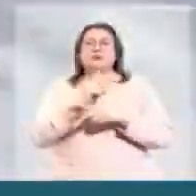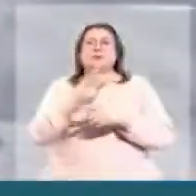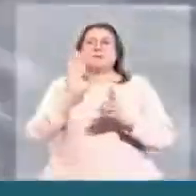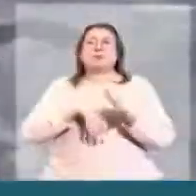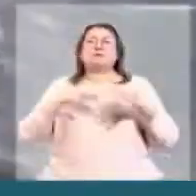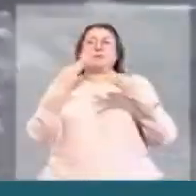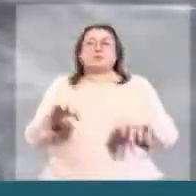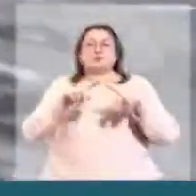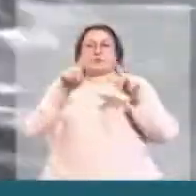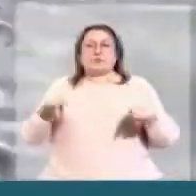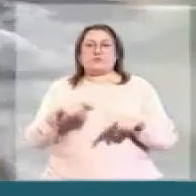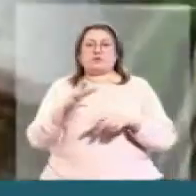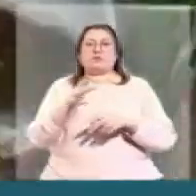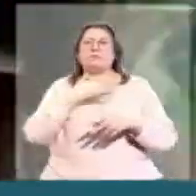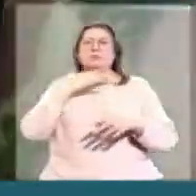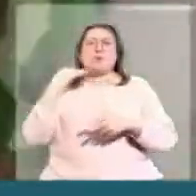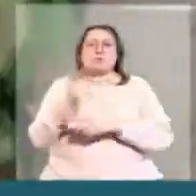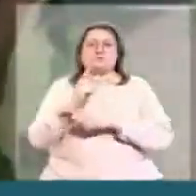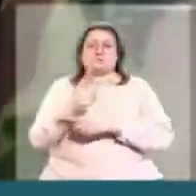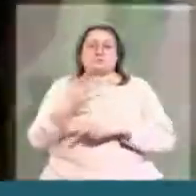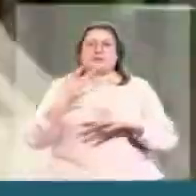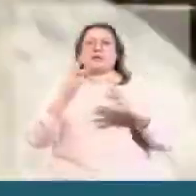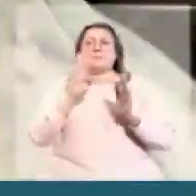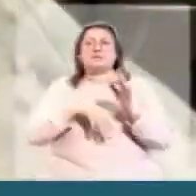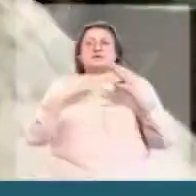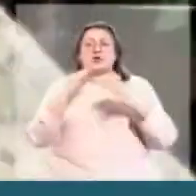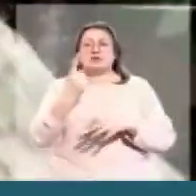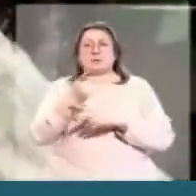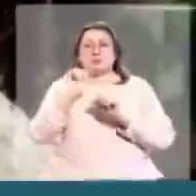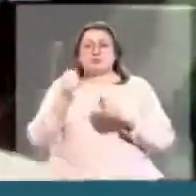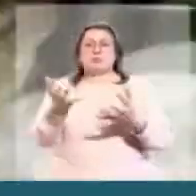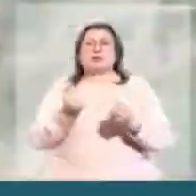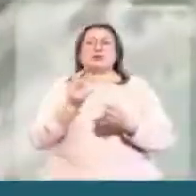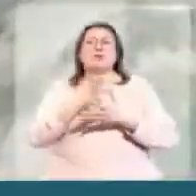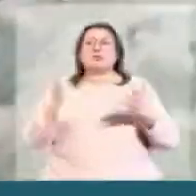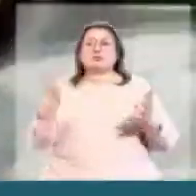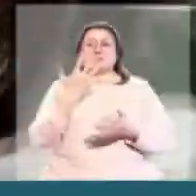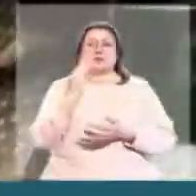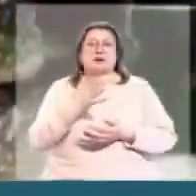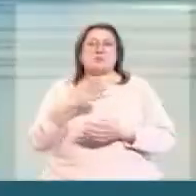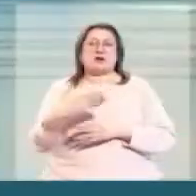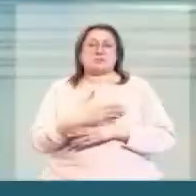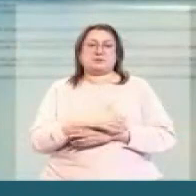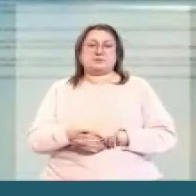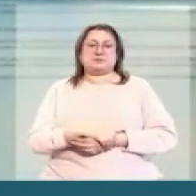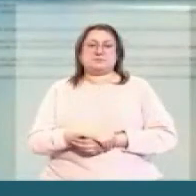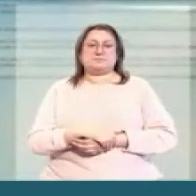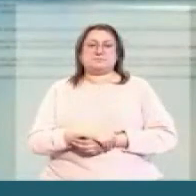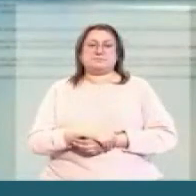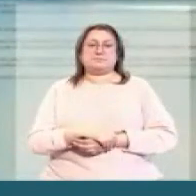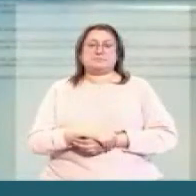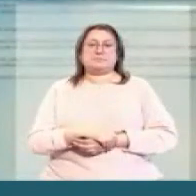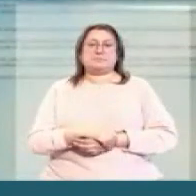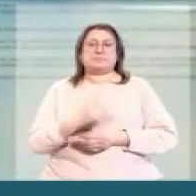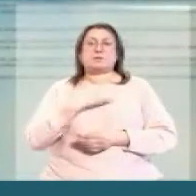без путевки с чрезмерным выловом. Напомним, что без разрешения один рыбак может поймать не больше 5 килограммов рыбы. Как инспекция, у нас